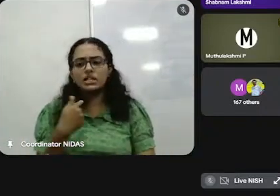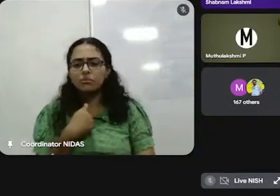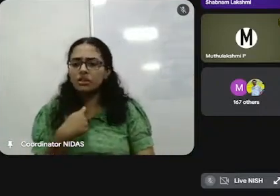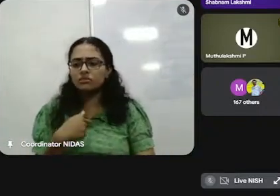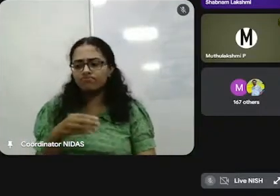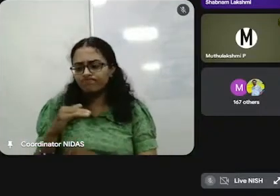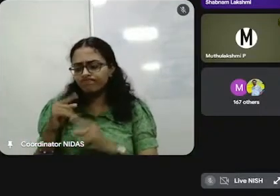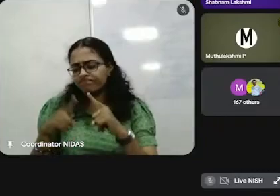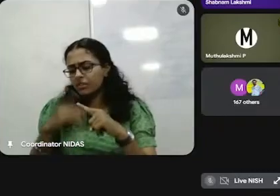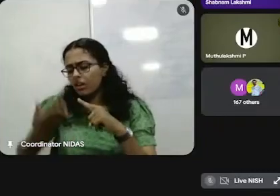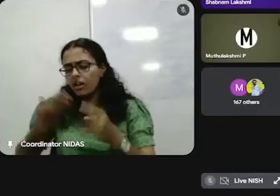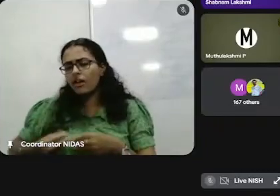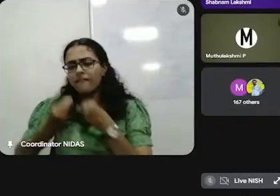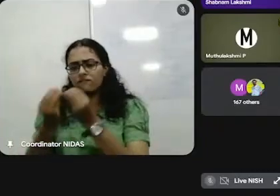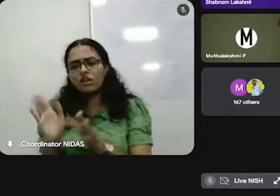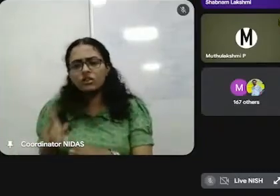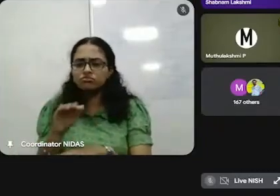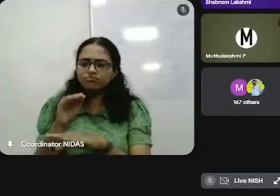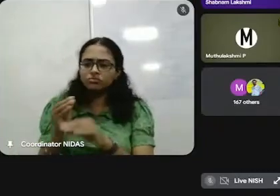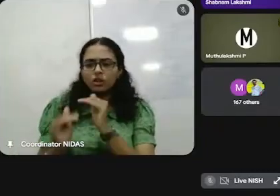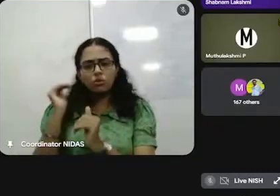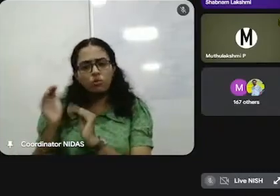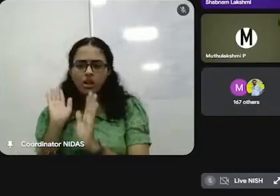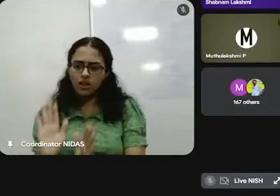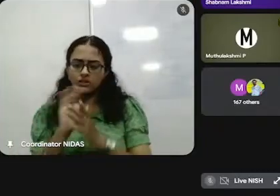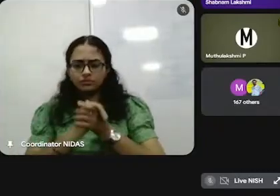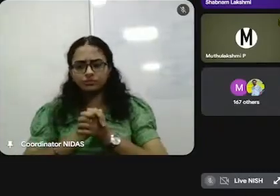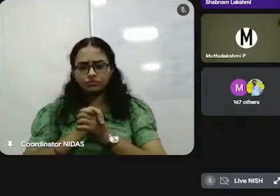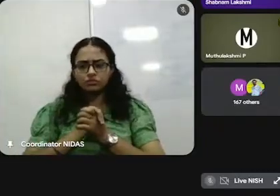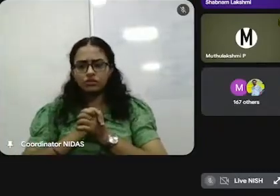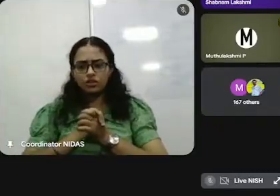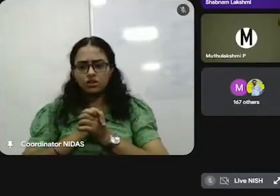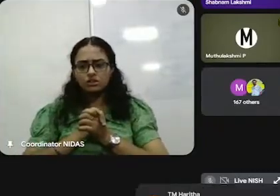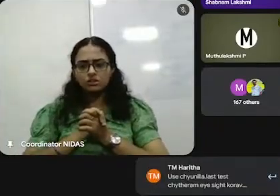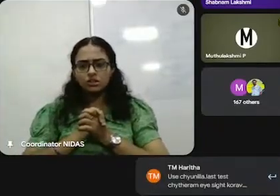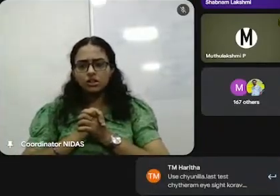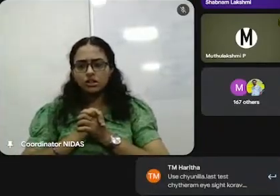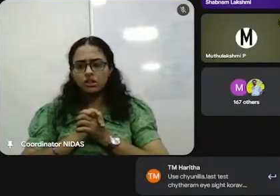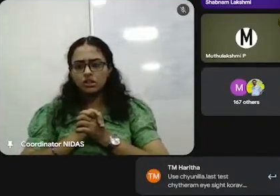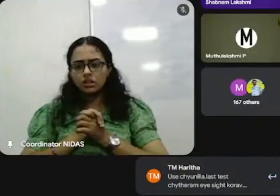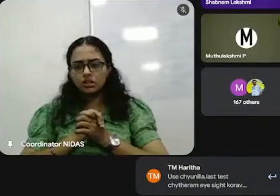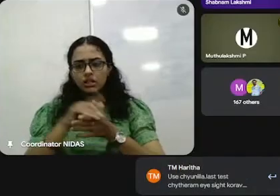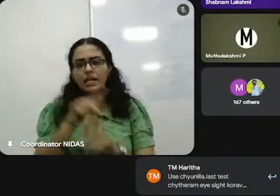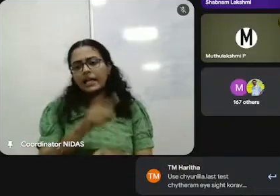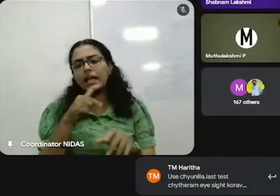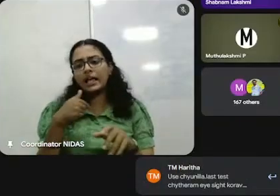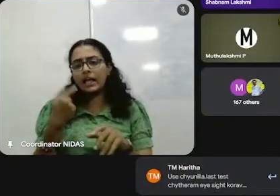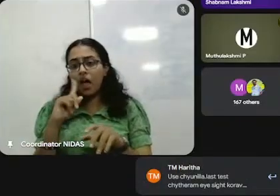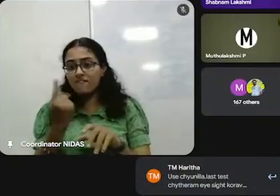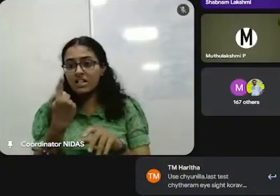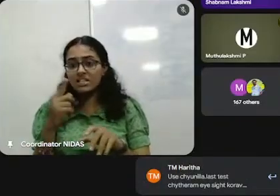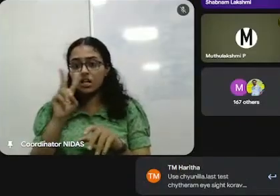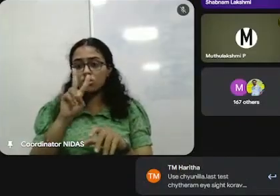കൊടുത്താൽ ഇമ്പ്രൂവ്മെന്റ് ഉണ്ടാവുന്നതാണ്. അതുപോലെ മുമ്പേ ഗോൾഡൻ അവറിന്റെ കാര്യം ചോദിച്ചിരുന്നു. മുത്തുലക്ഷ്മി മാം പറഞ്ഞതുപോലെ ആദ്യത്തെ